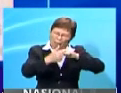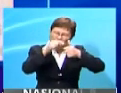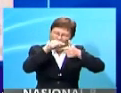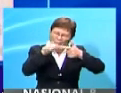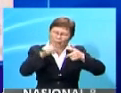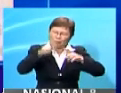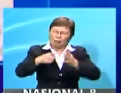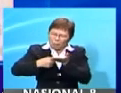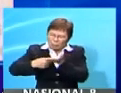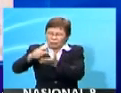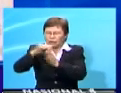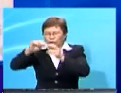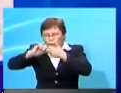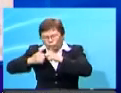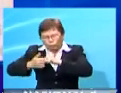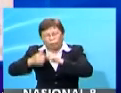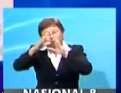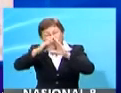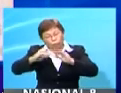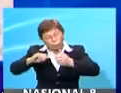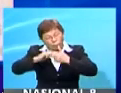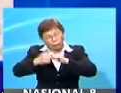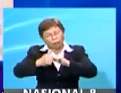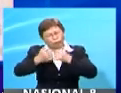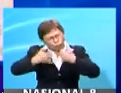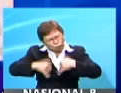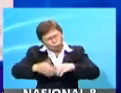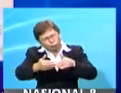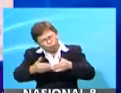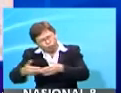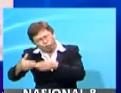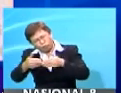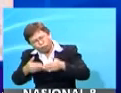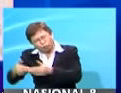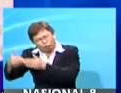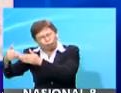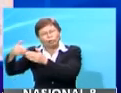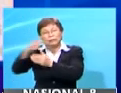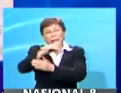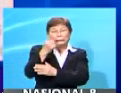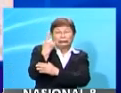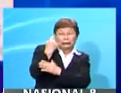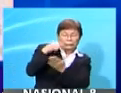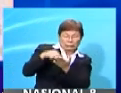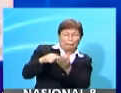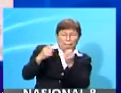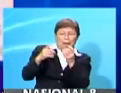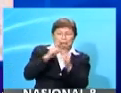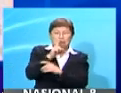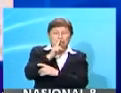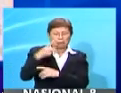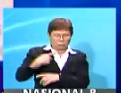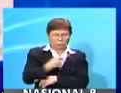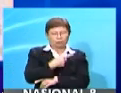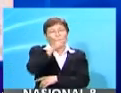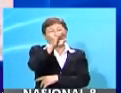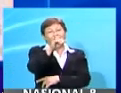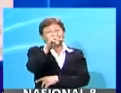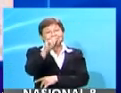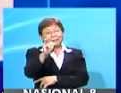dan ditangani secara berterusan kebelakangan ini memang kita tahu